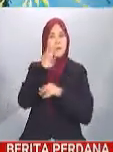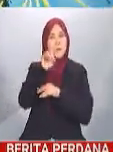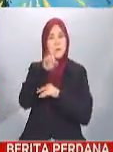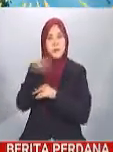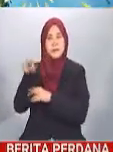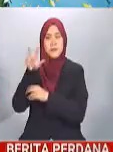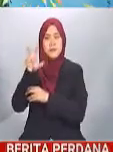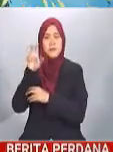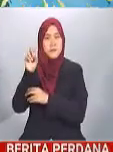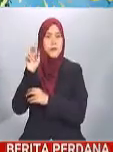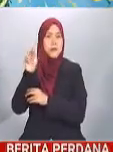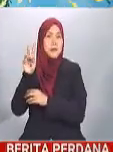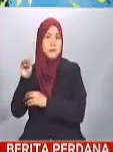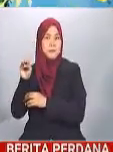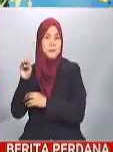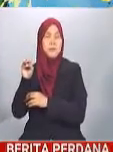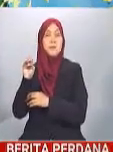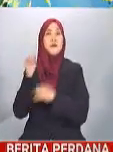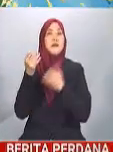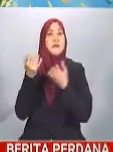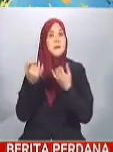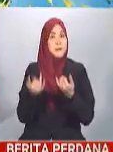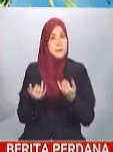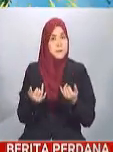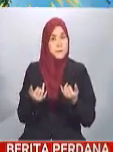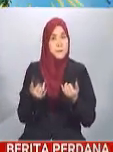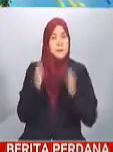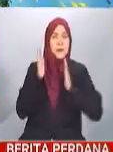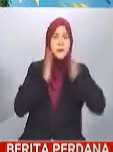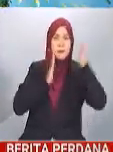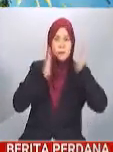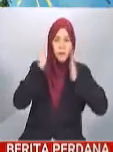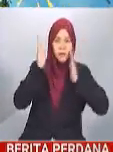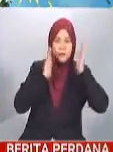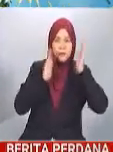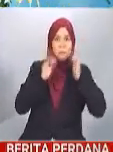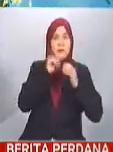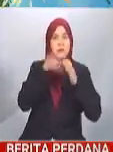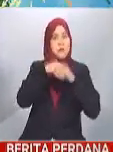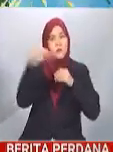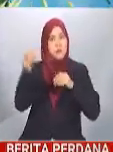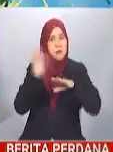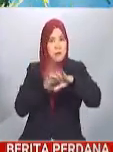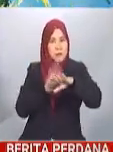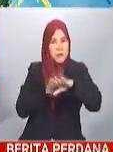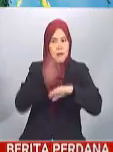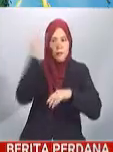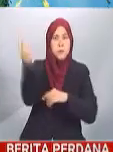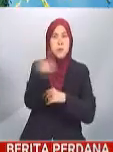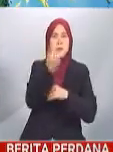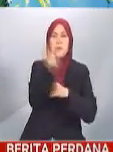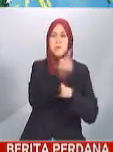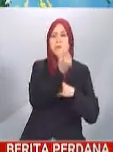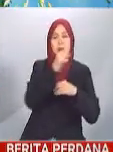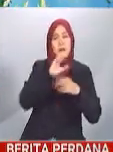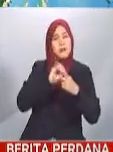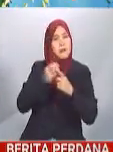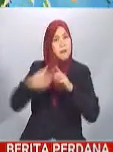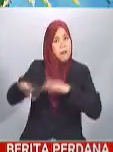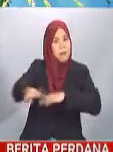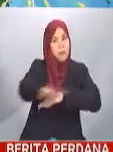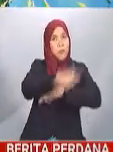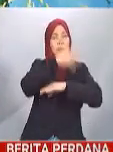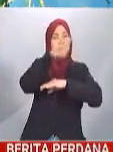hingga 30 km sejam. Sehubungan dengan itu, Met Malaysia tidak mengeluarkan sebarang amaran angin kencang dan laut bergelora